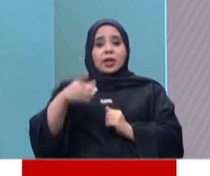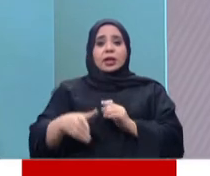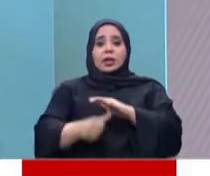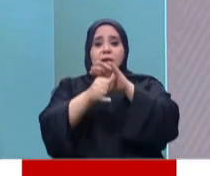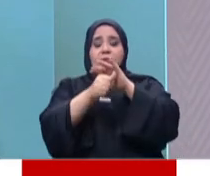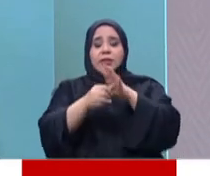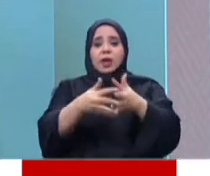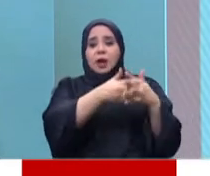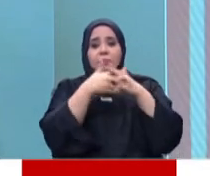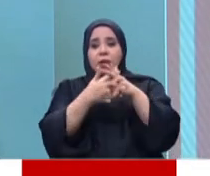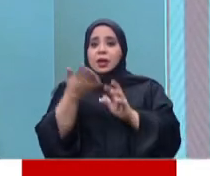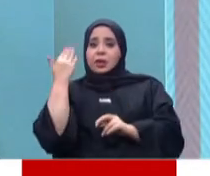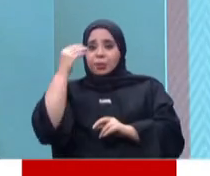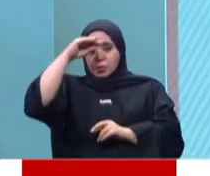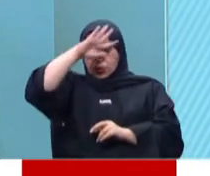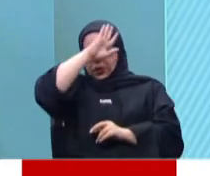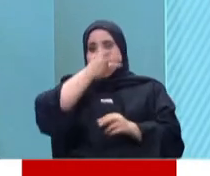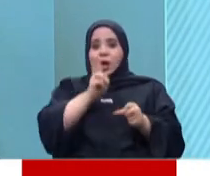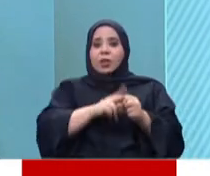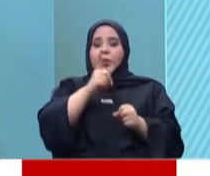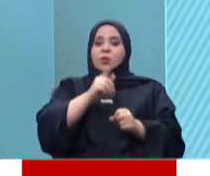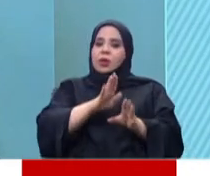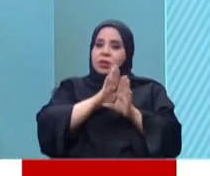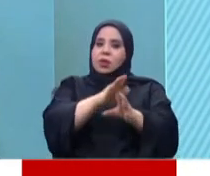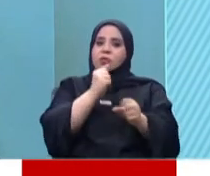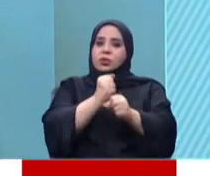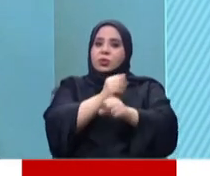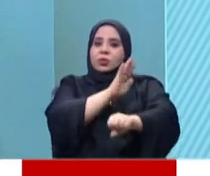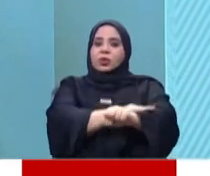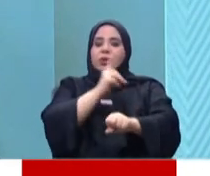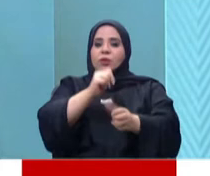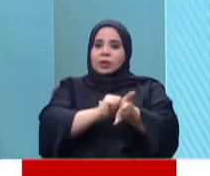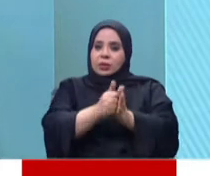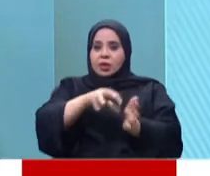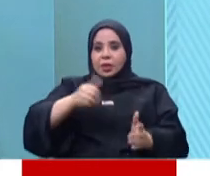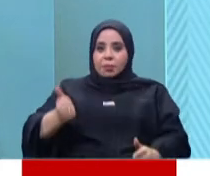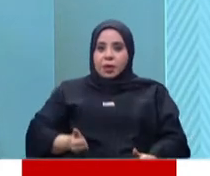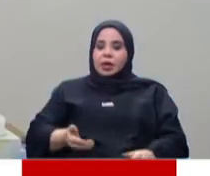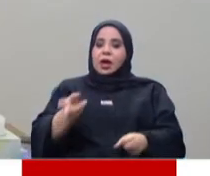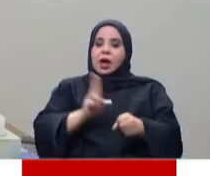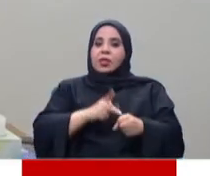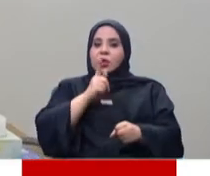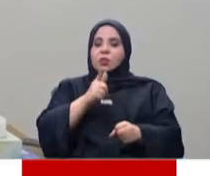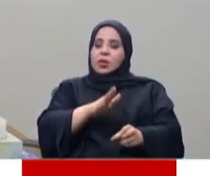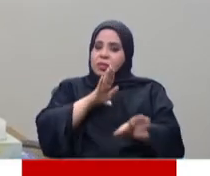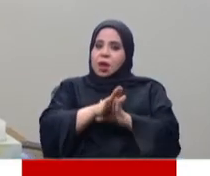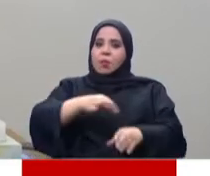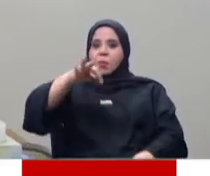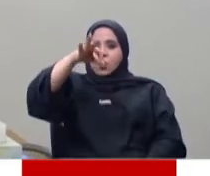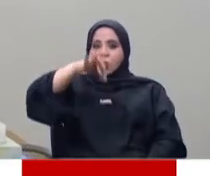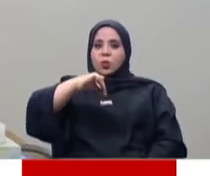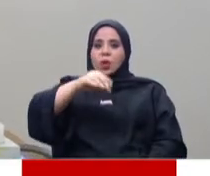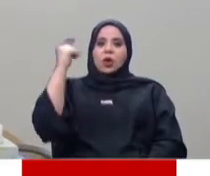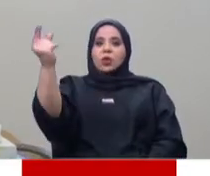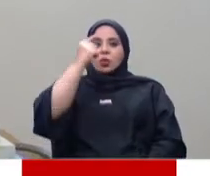المتحدة الأمريكية السابق، تقديرا لجهود جلالته المشهودة في قيادة البلاد وترسيخ موقعها الريادي على الصعيد الدولي